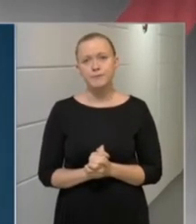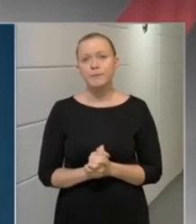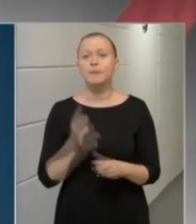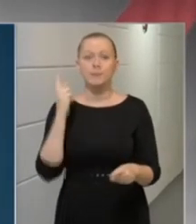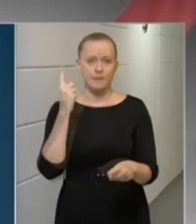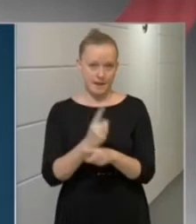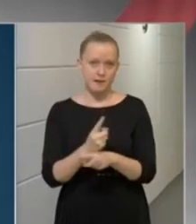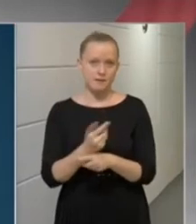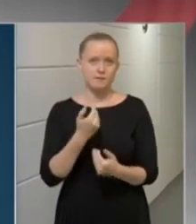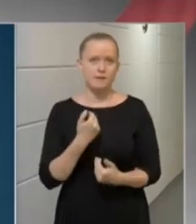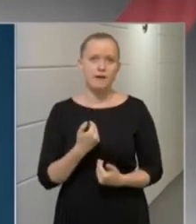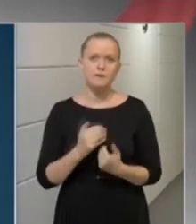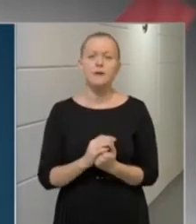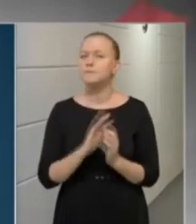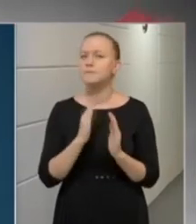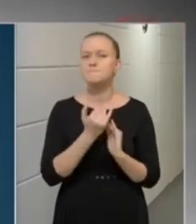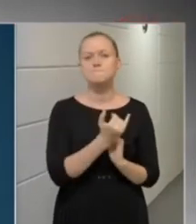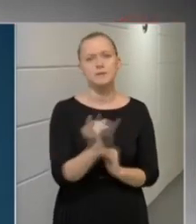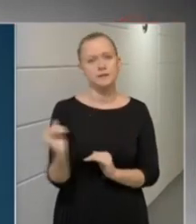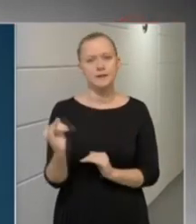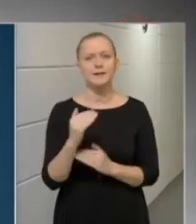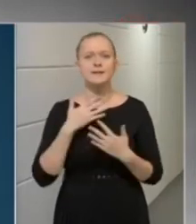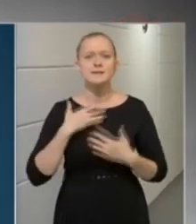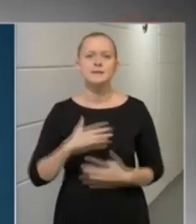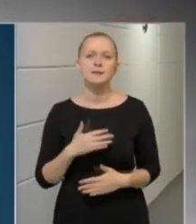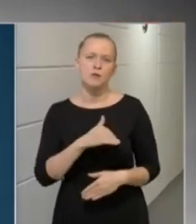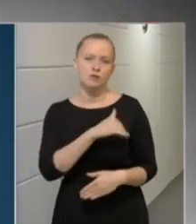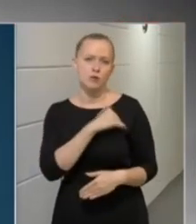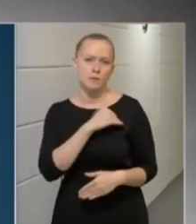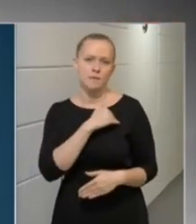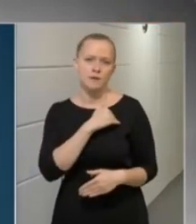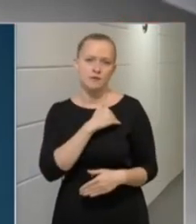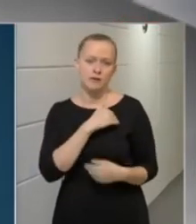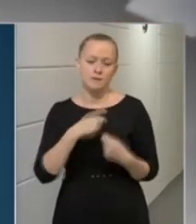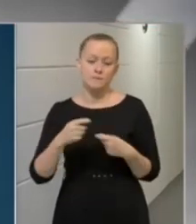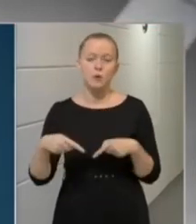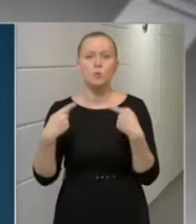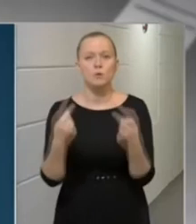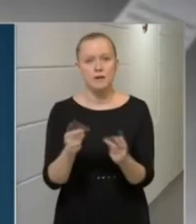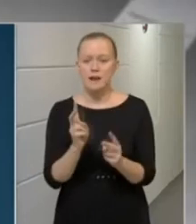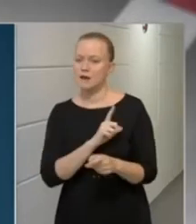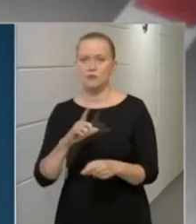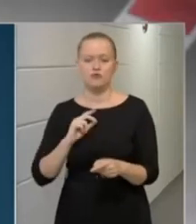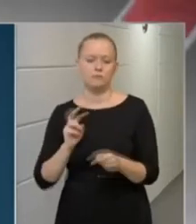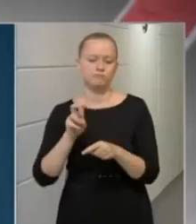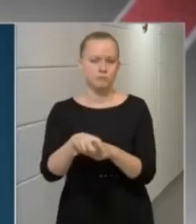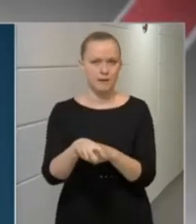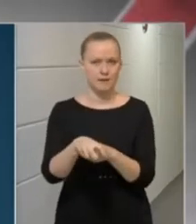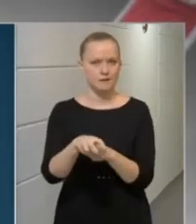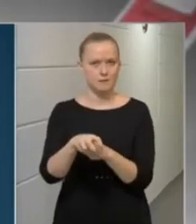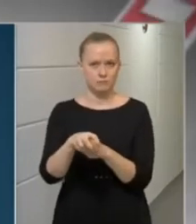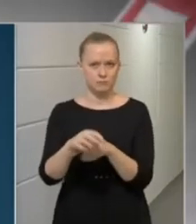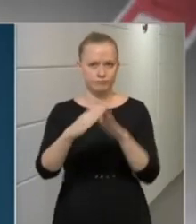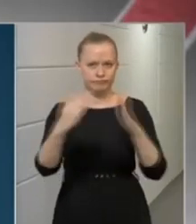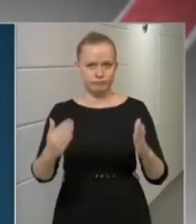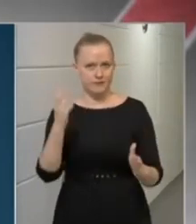Elrendeltem, hogy mindenki testhőmérsékletmérést követően léphessen csak be az intézménybe.